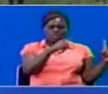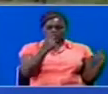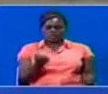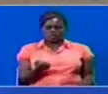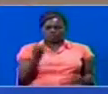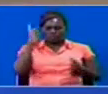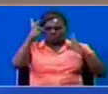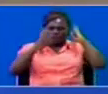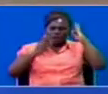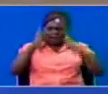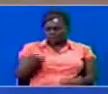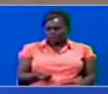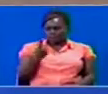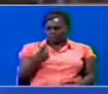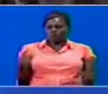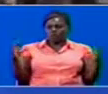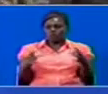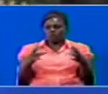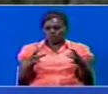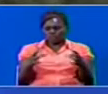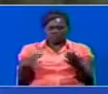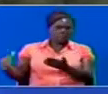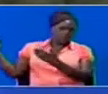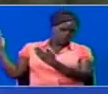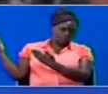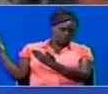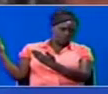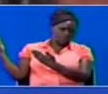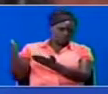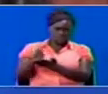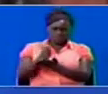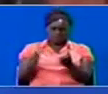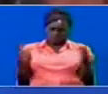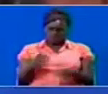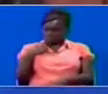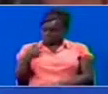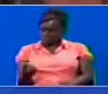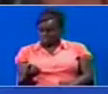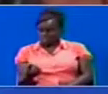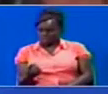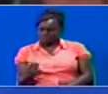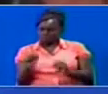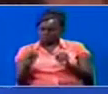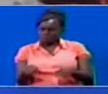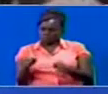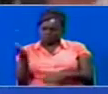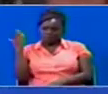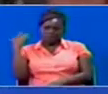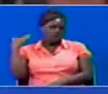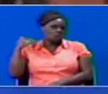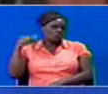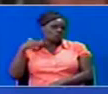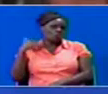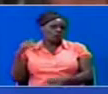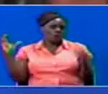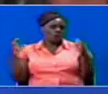yamesababisha hali ya wasiwasi miongoni mwa wakazi wa Mlima Elgon. Baadhi ya wakazi wanadai kuwa huenda kundi la zamani la Sabaot